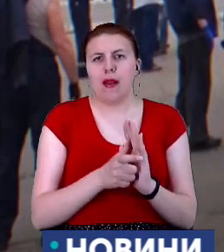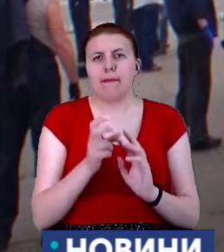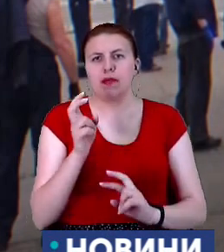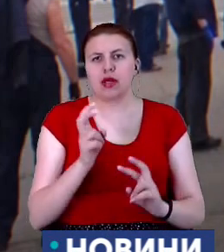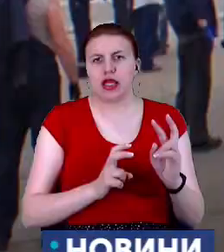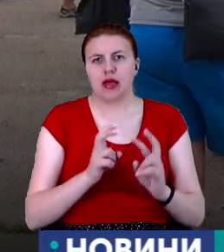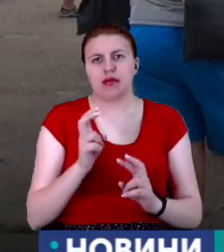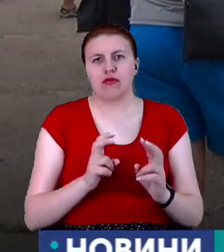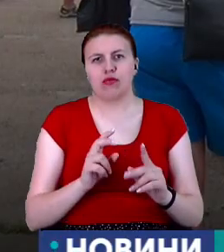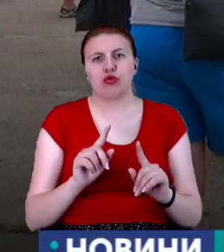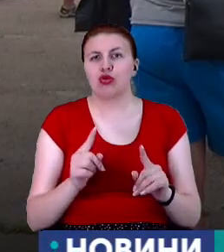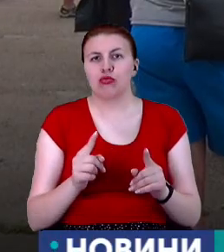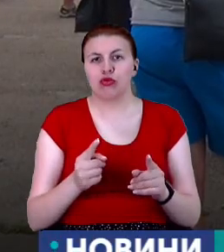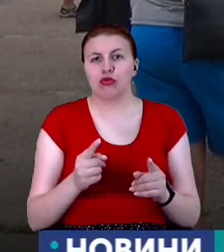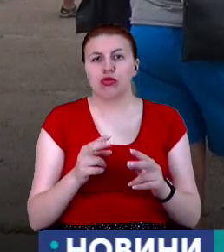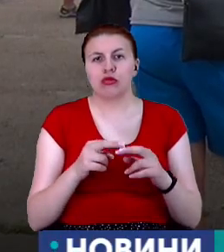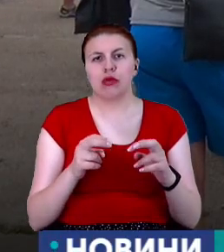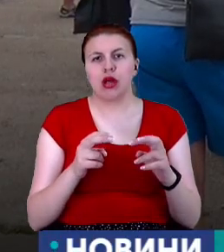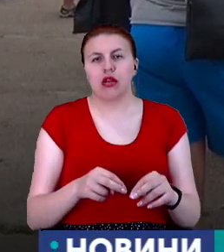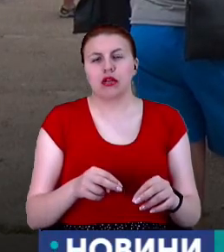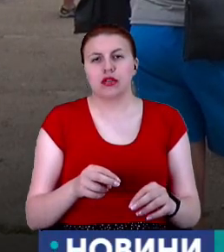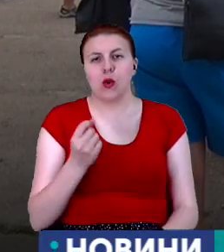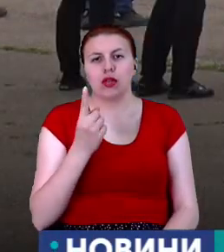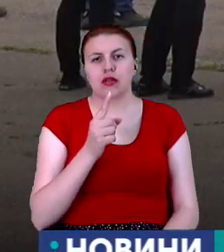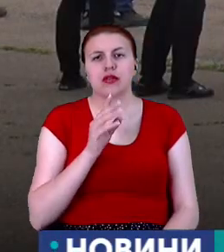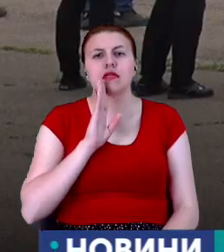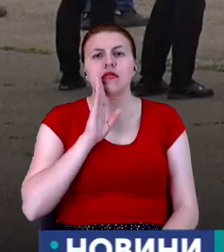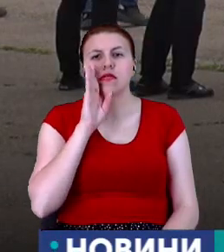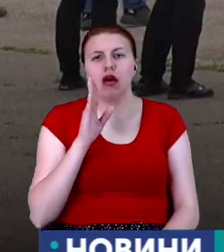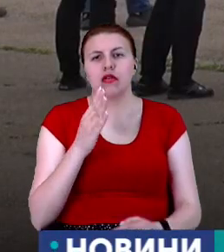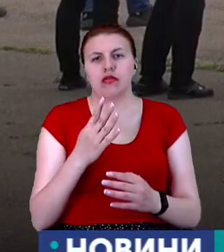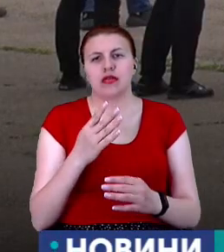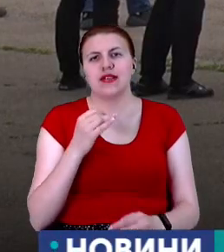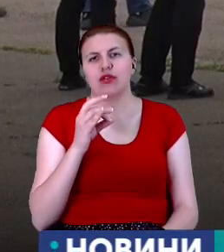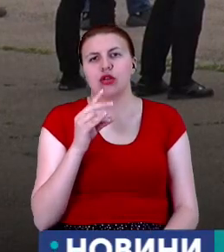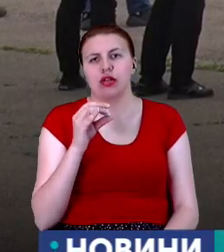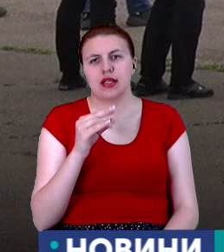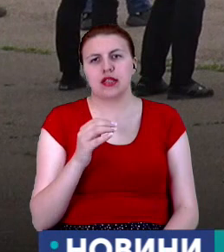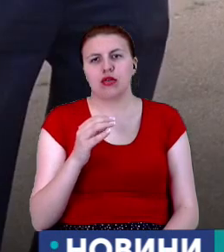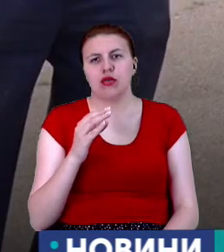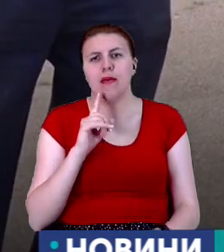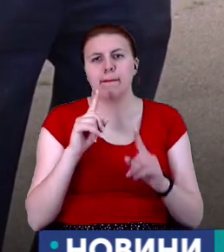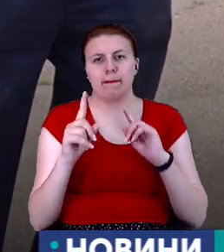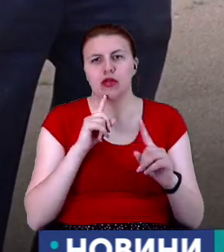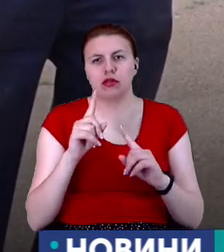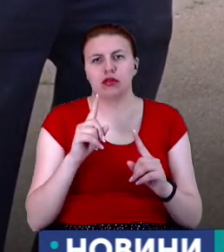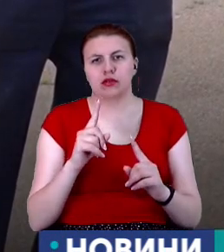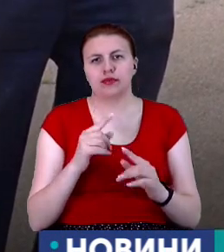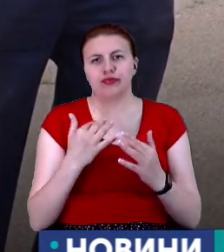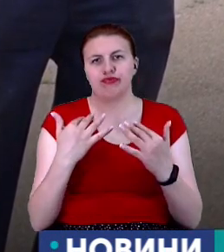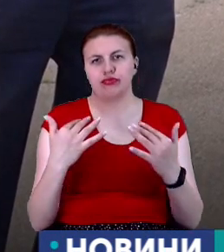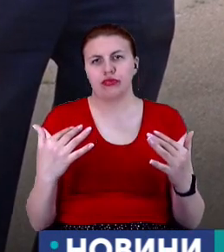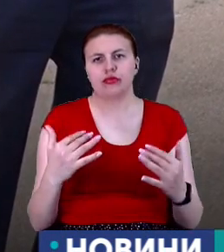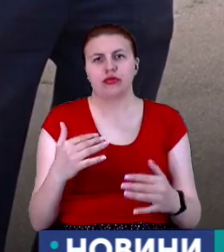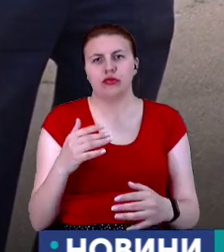розбирався. 11 ранку під стінами Сєвєродонецької міськради з півсотні працівників комунального підприємства «Єдина